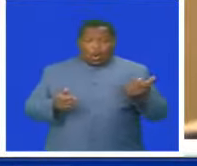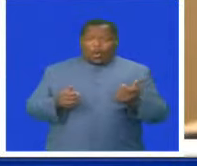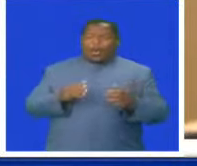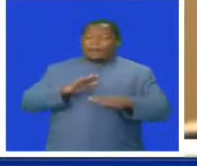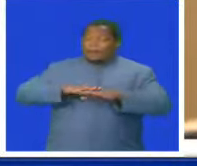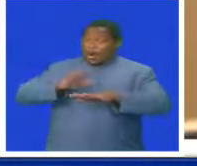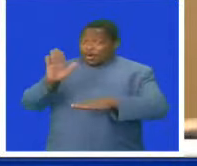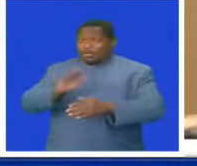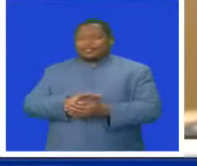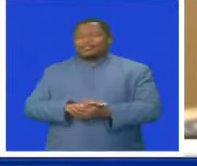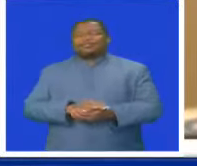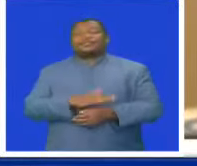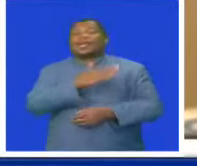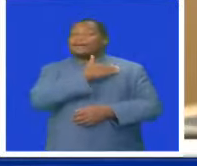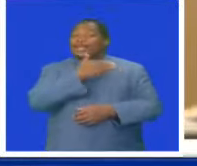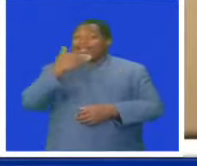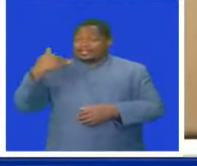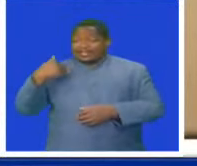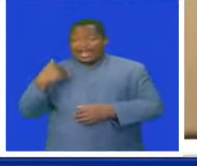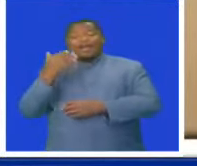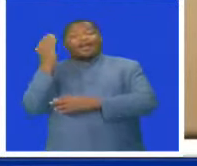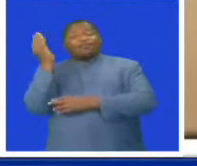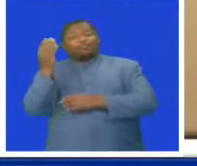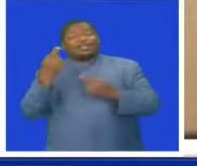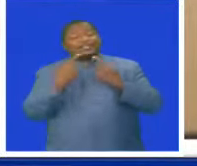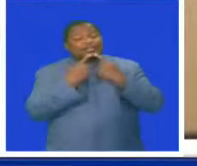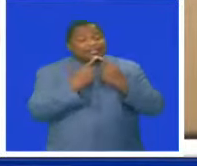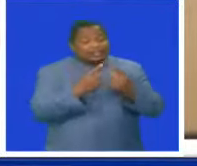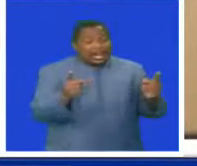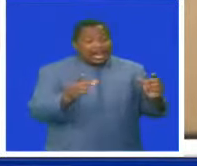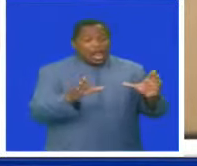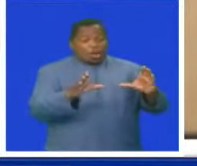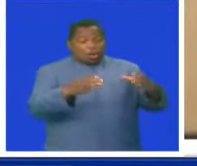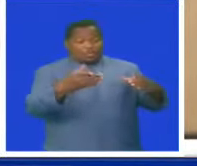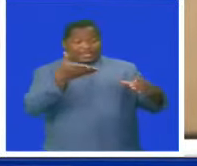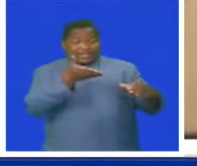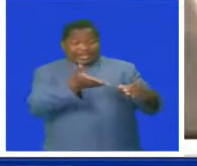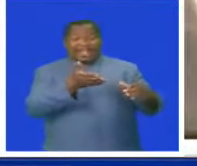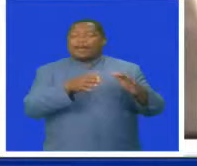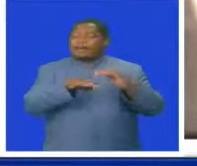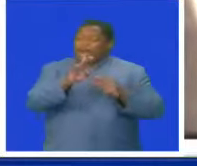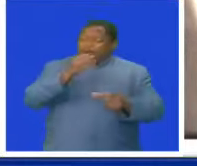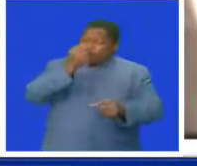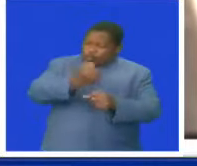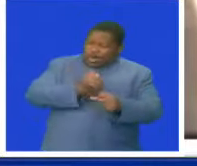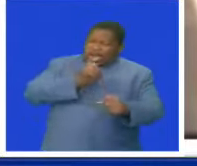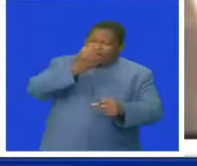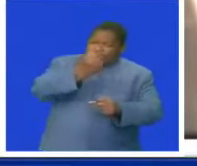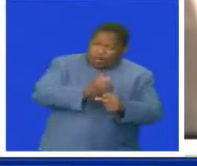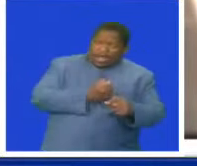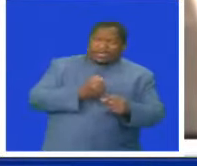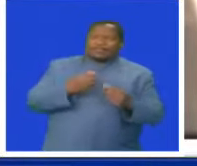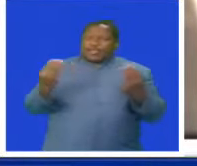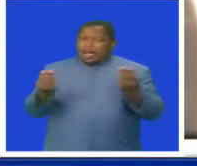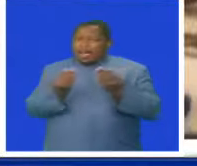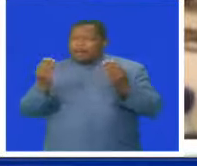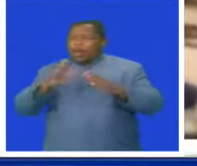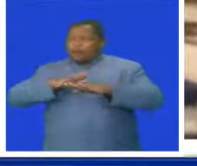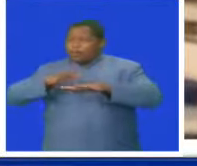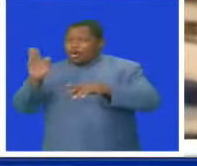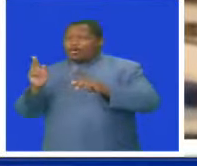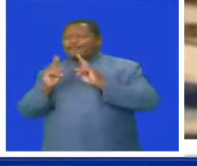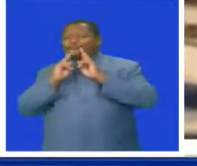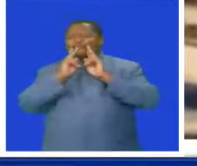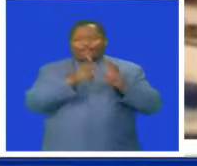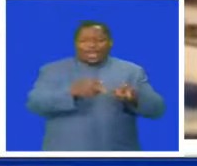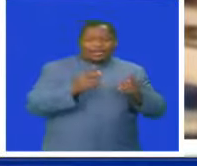langakhulisa tekuvakasha lapha eveni. Imvuna ithi leli bandla kufanele licinisekise ukuthi tinsayeya letikhona kute